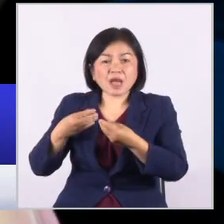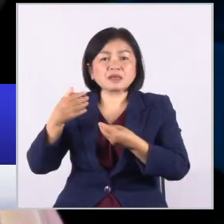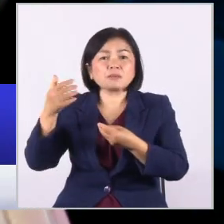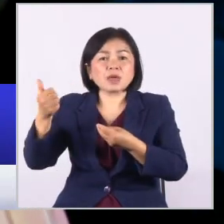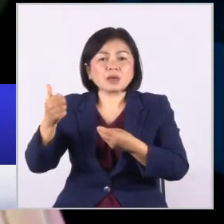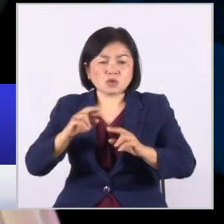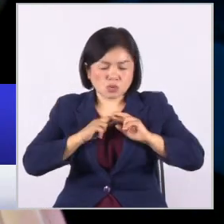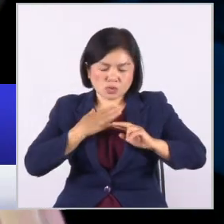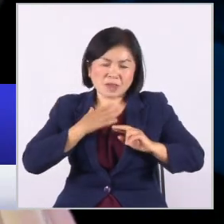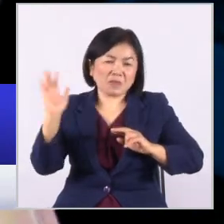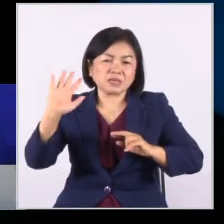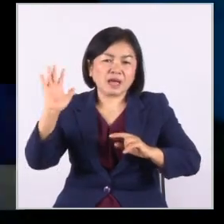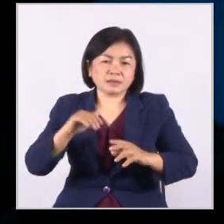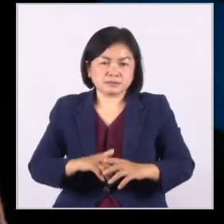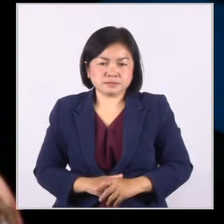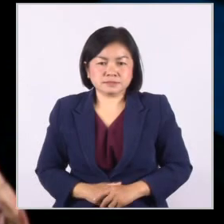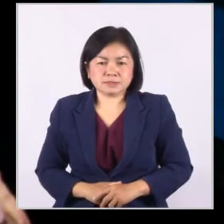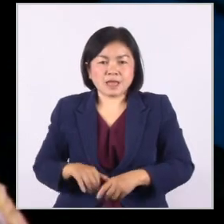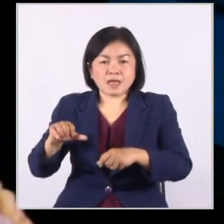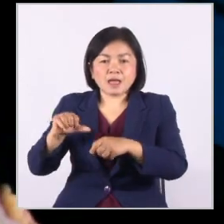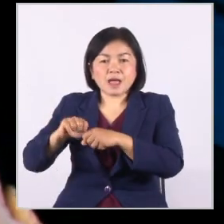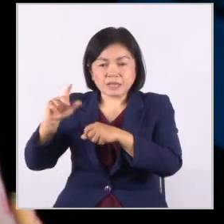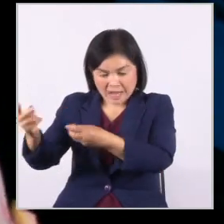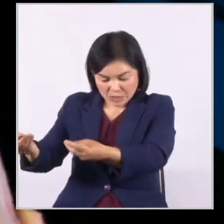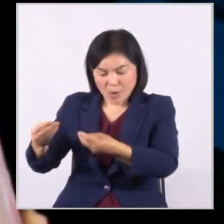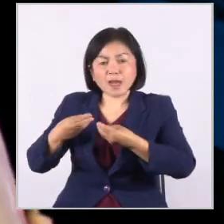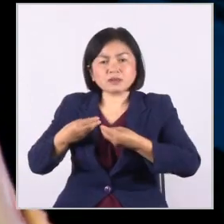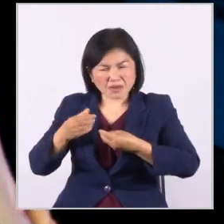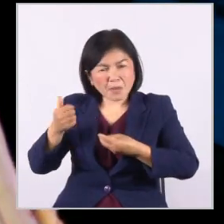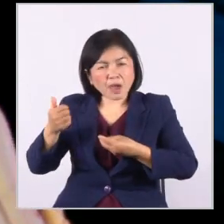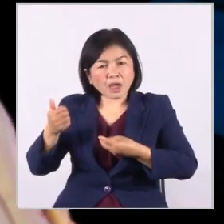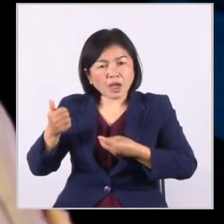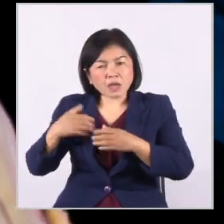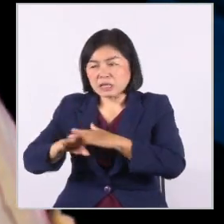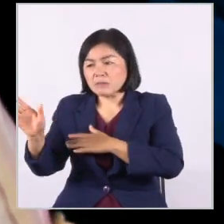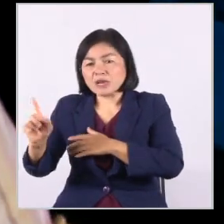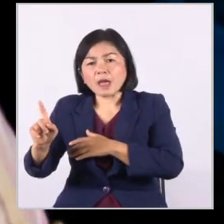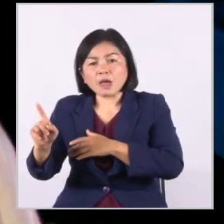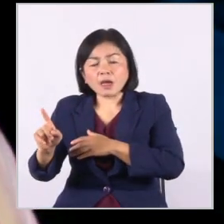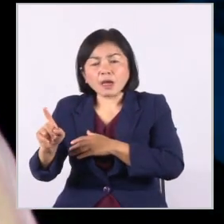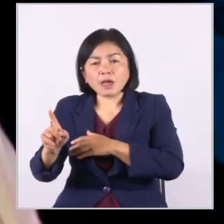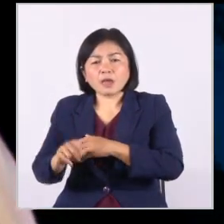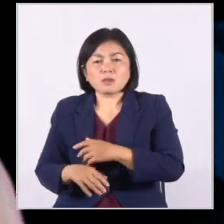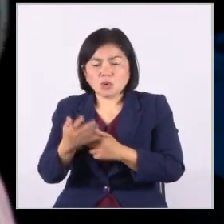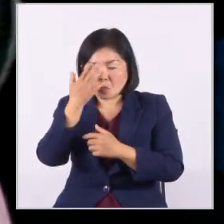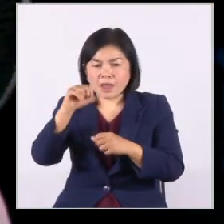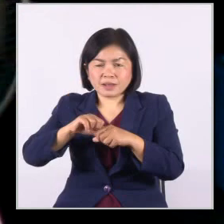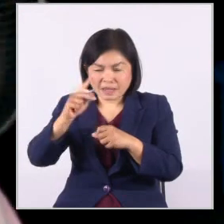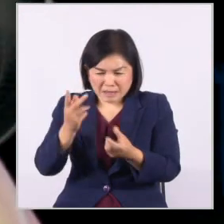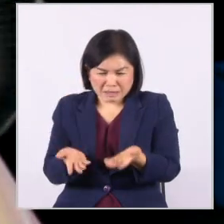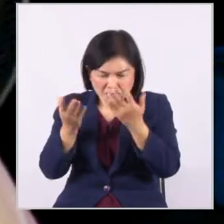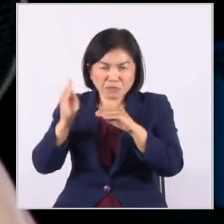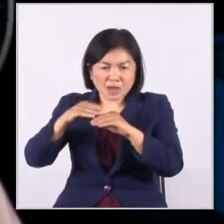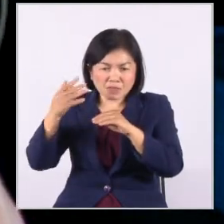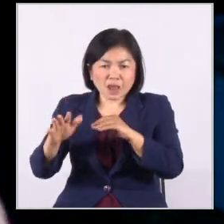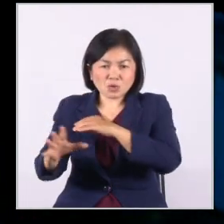แค่ถังแก๊สมาค ื นก ็ ได ้ คะเพราะว ่ าไม่ใช่ถ ัง แก๊สเนอะ เอาถังแก๊สมาคืนเจเดี๋ยวนี้แกเอาไปไหนแล้วเนี่ยทุกวันนี้แก๊สมันขึ้นราคานะนี่มาขโมยต